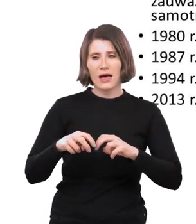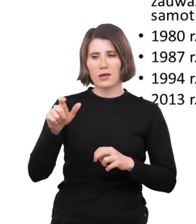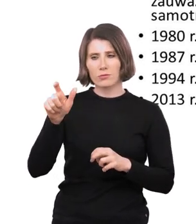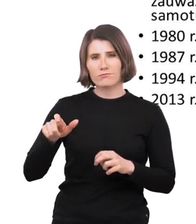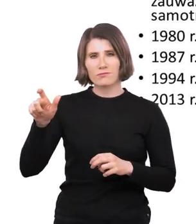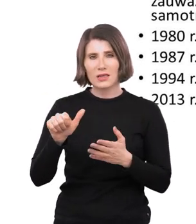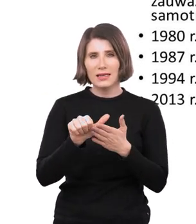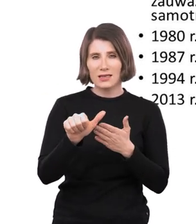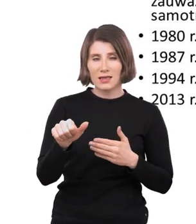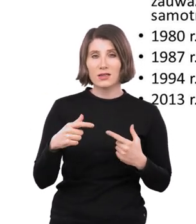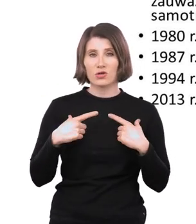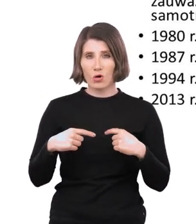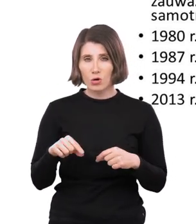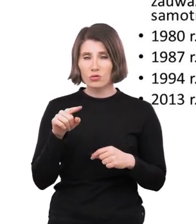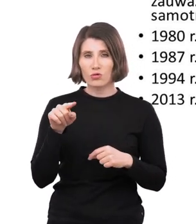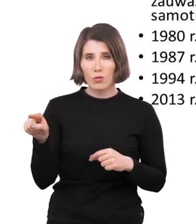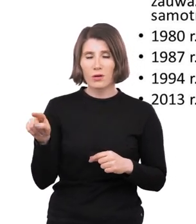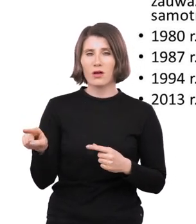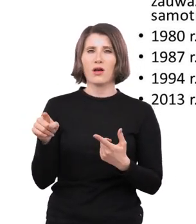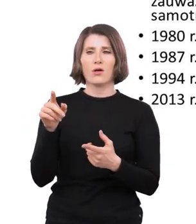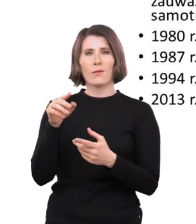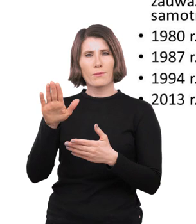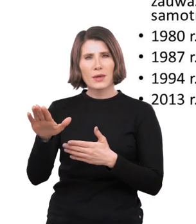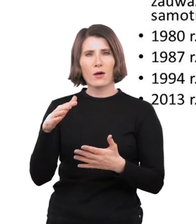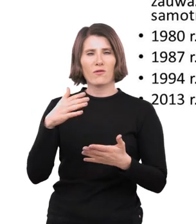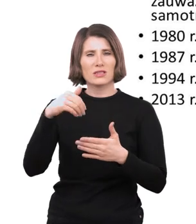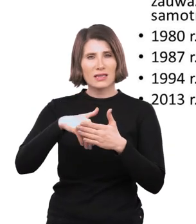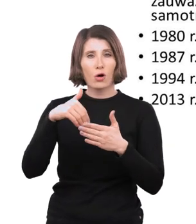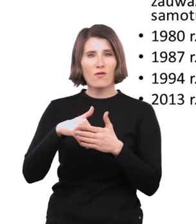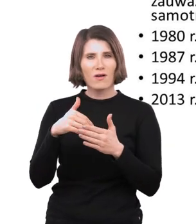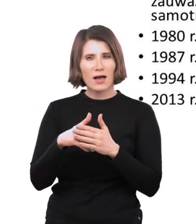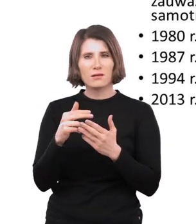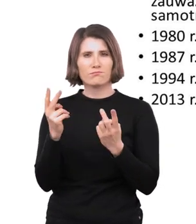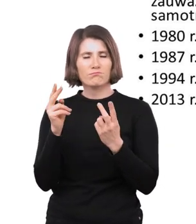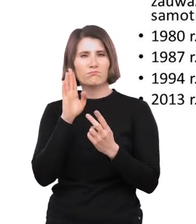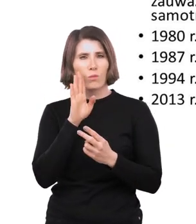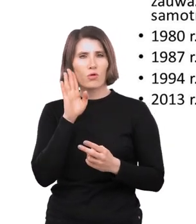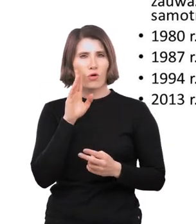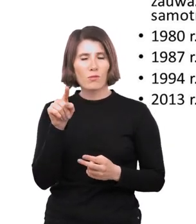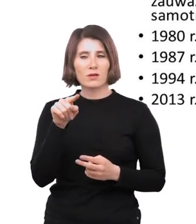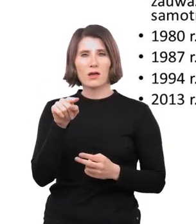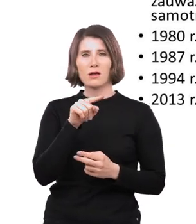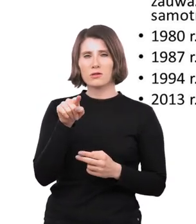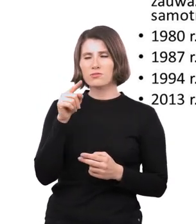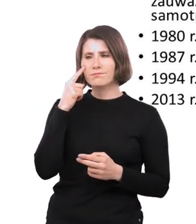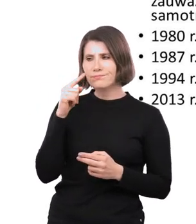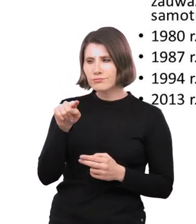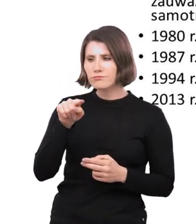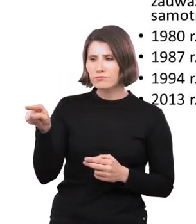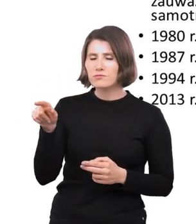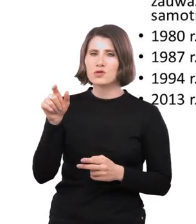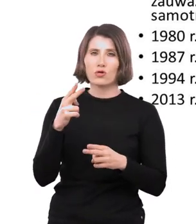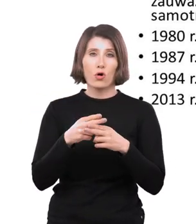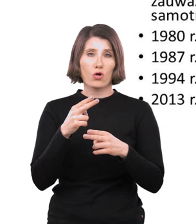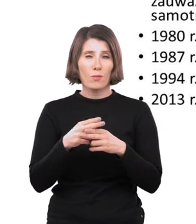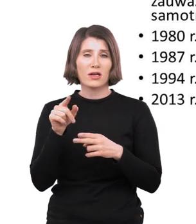osób, które właśnie przejawiały określone symptomy i u których zauważył pewną taką jednostkę chorobową, którą